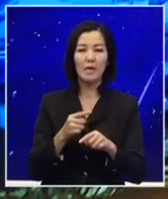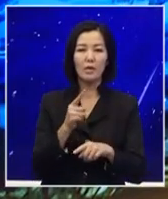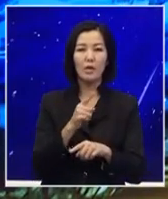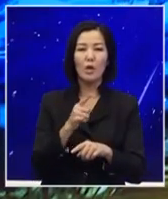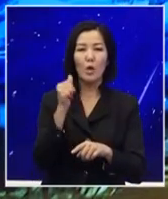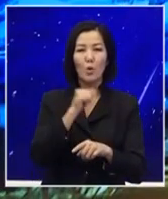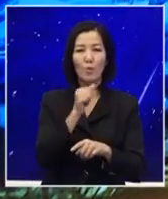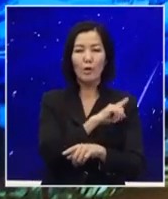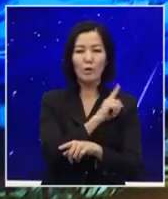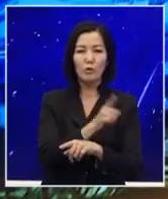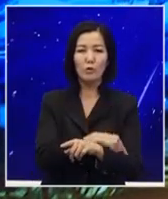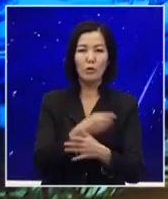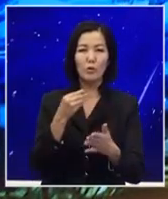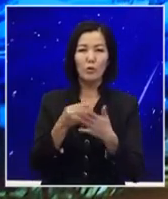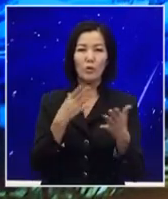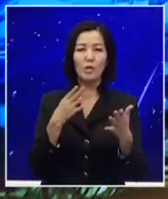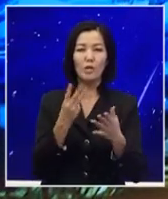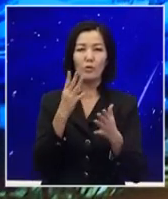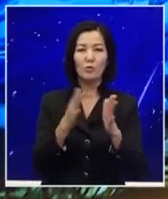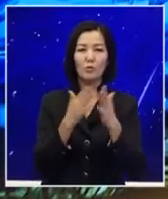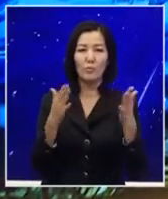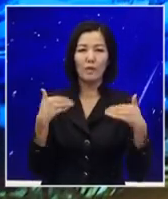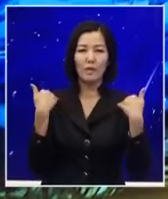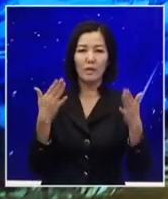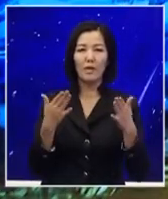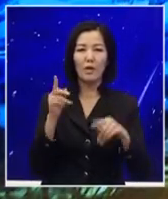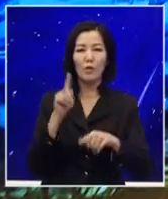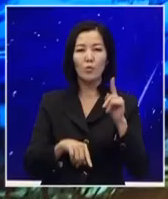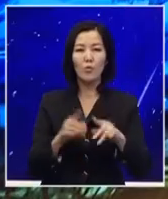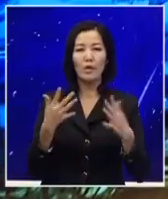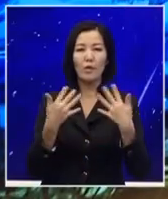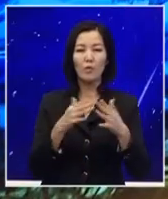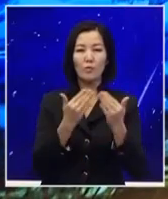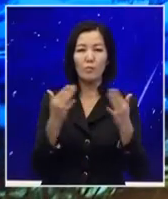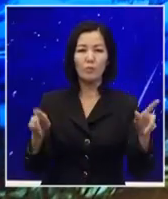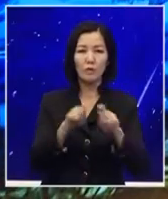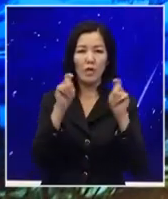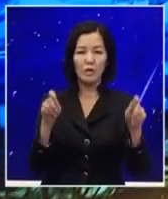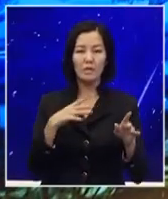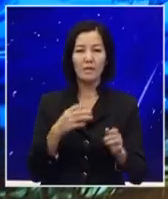деп аталатын үш томдық еңбегінің тұсауы кесілді. Әрі туған ауылында музей ашылды.